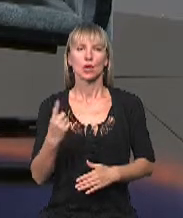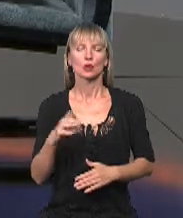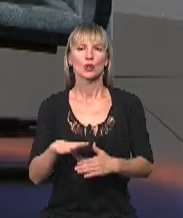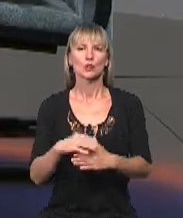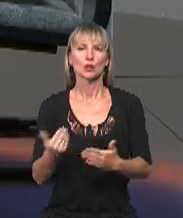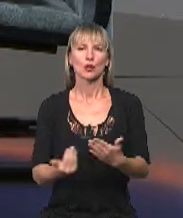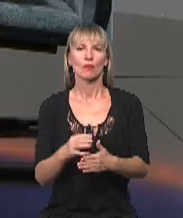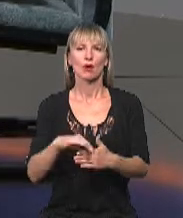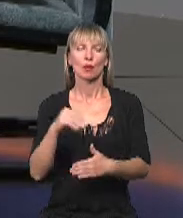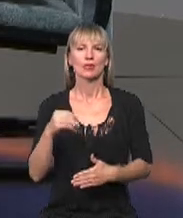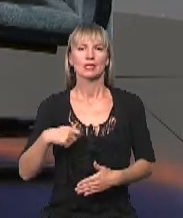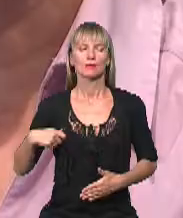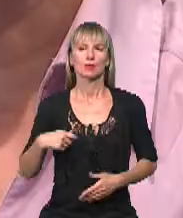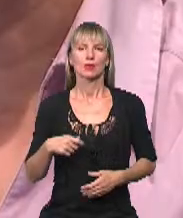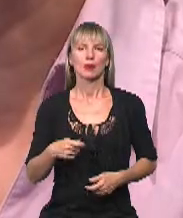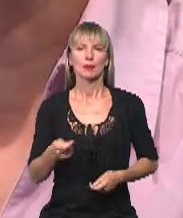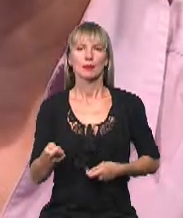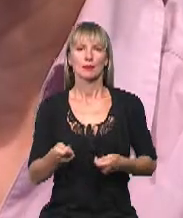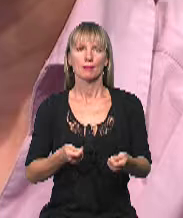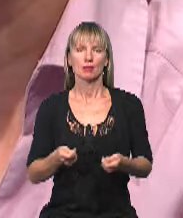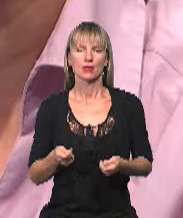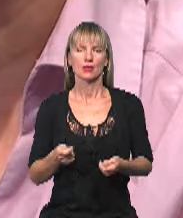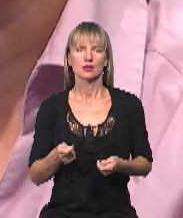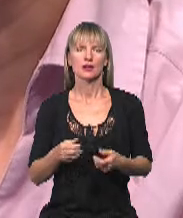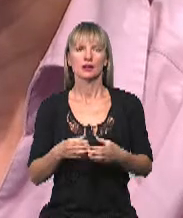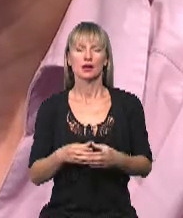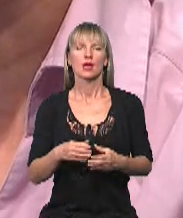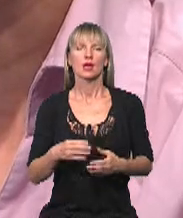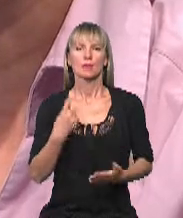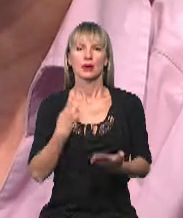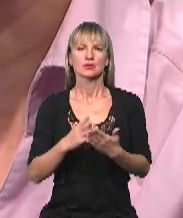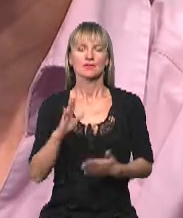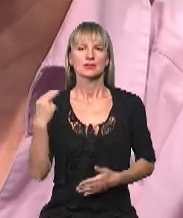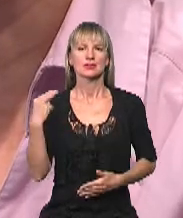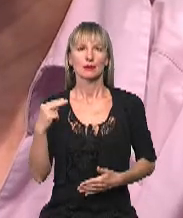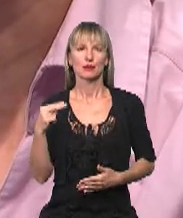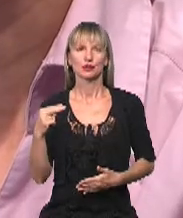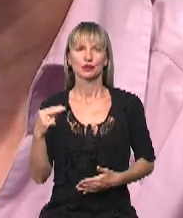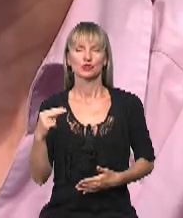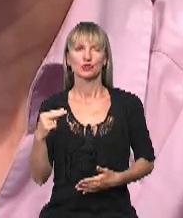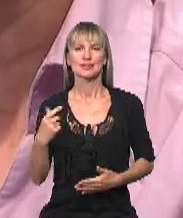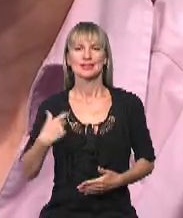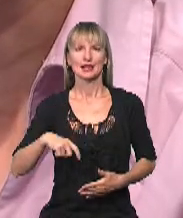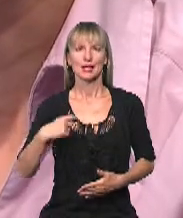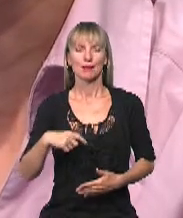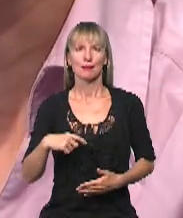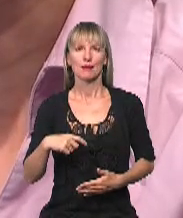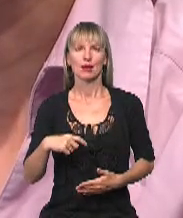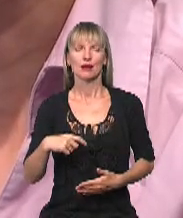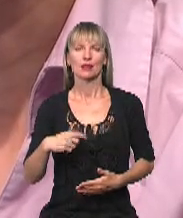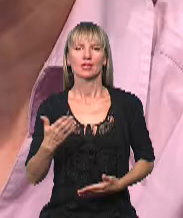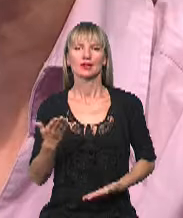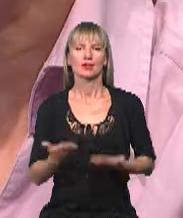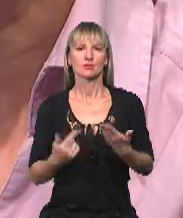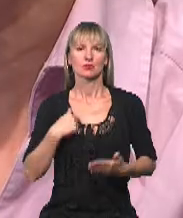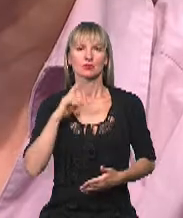новообраних депутатів правлячої партії презентував у Запоріжжі власне себе в, якщо